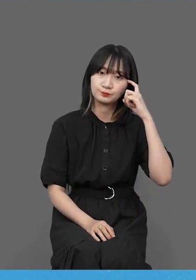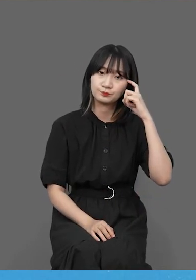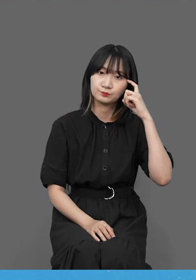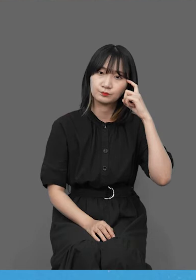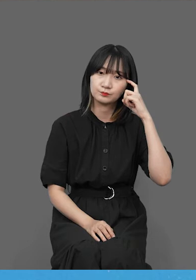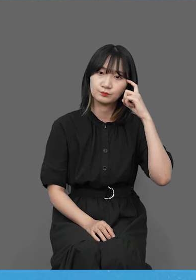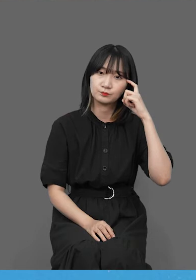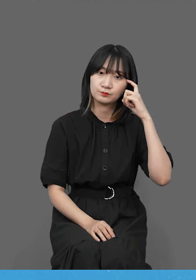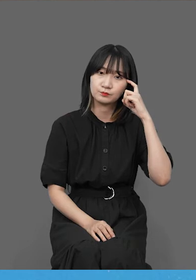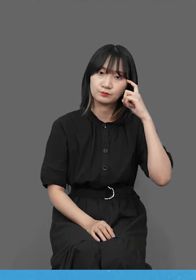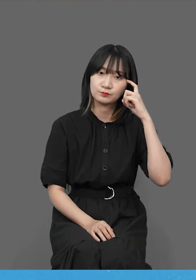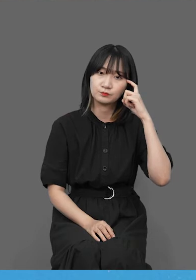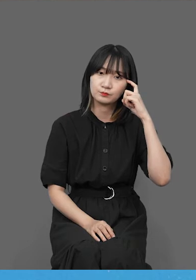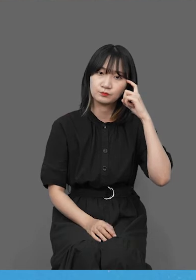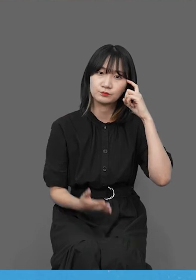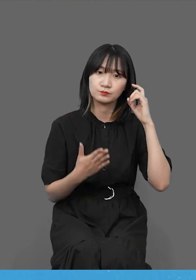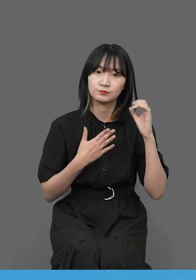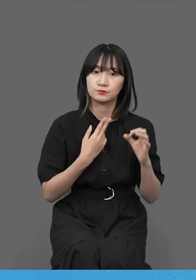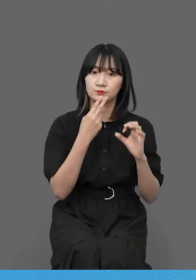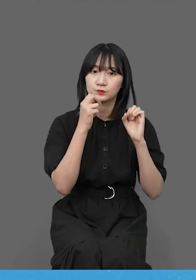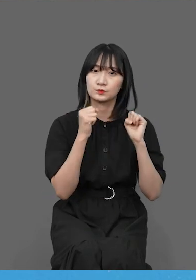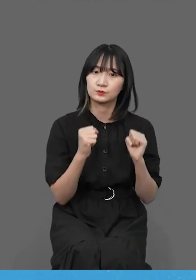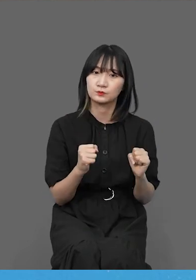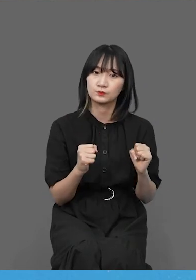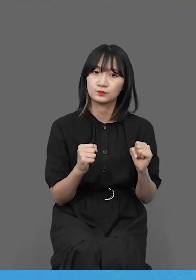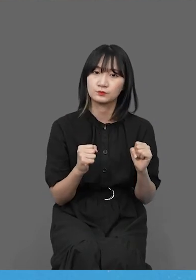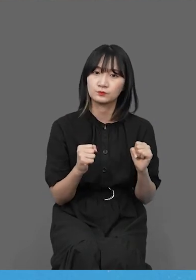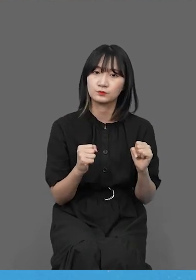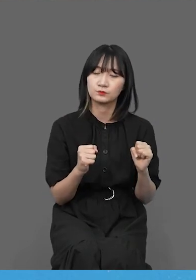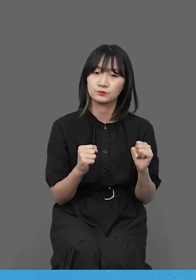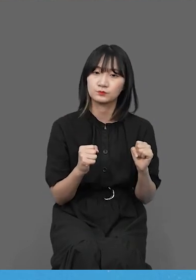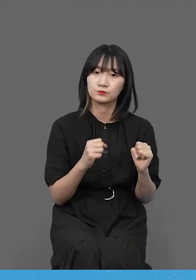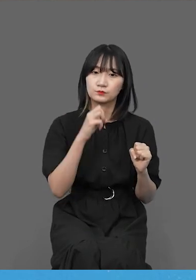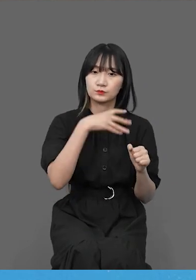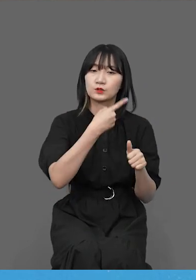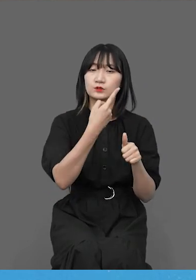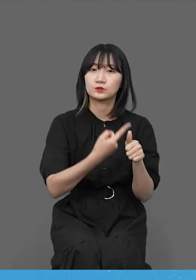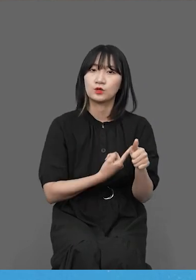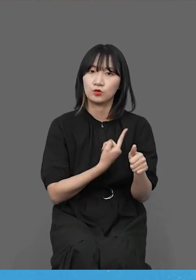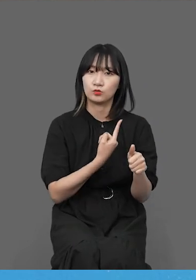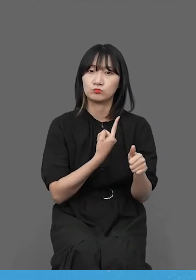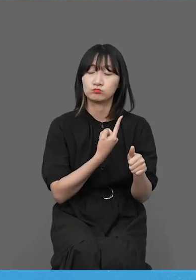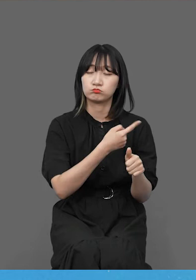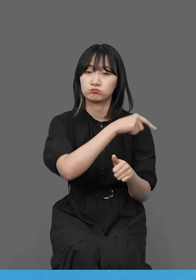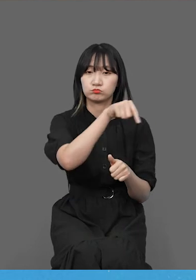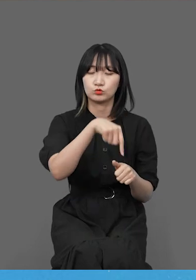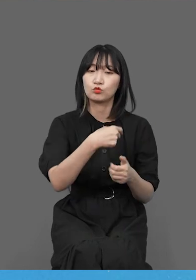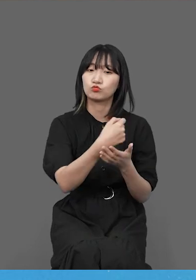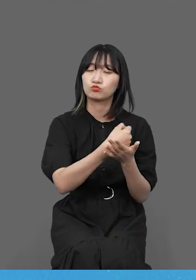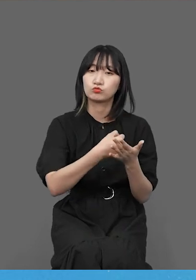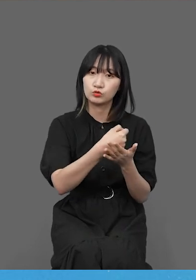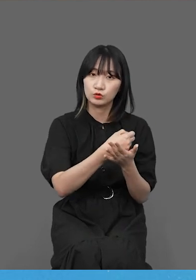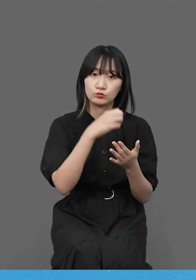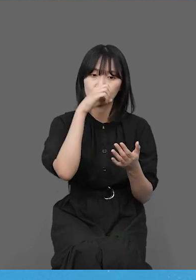있다면 그것은 내 자신의 존재가 정말 이 자연에서, 그러니까 우연히 이 땅에